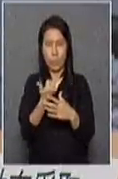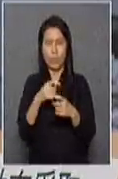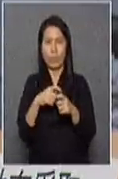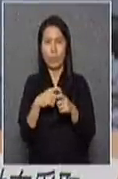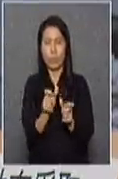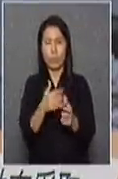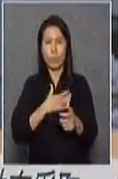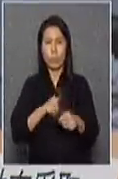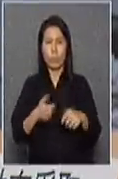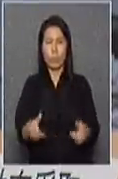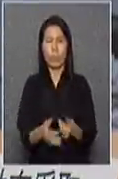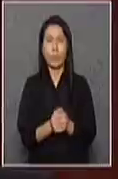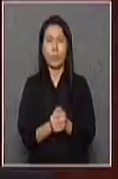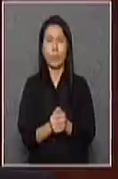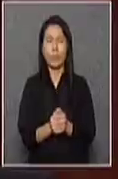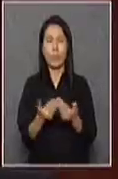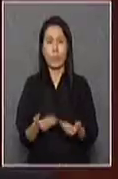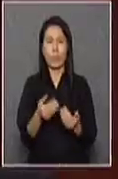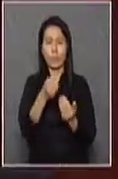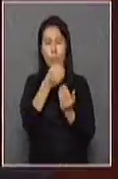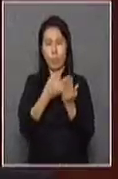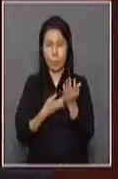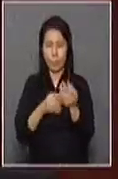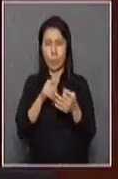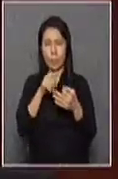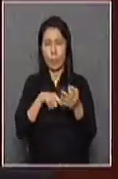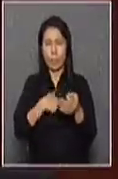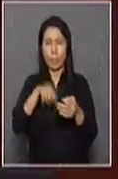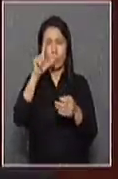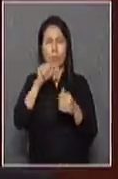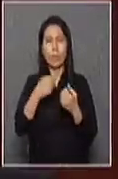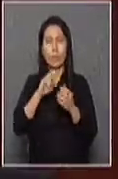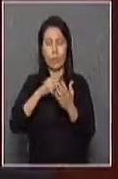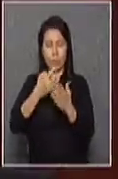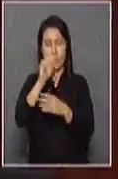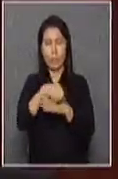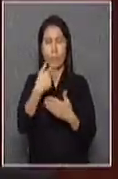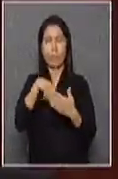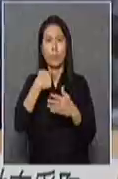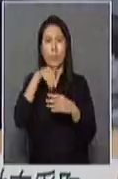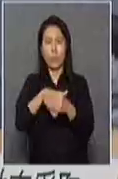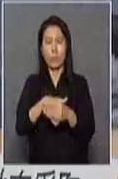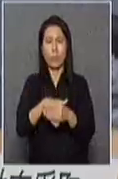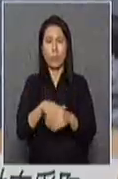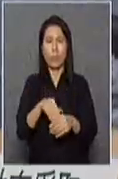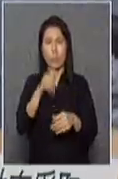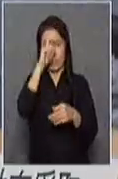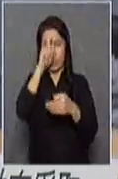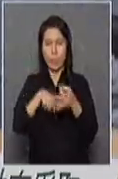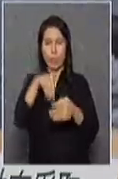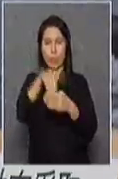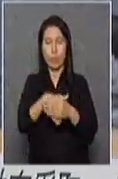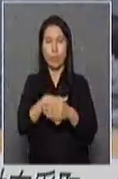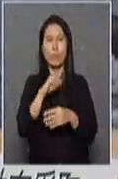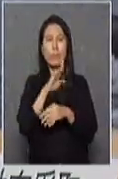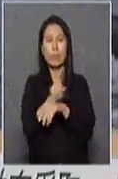支。 現在各位提出的待決議題是梁國雄議員動議的修正案，予以通過，現在付諸表決。梁國雄議員要求記名表決，表